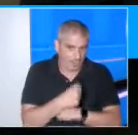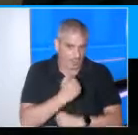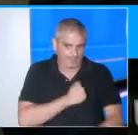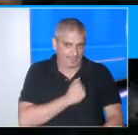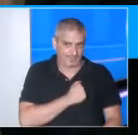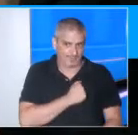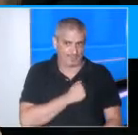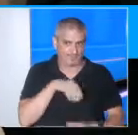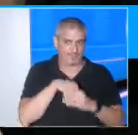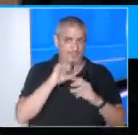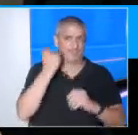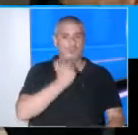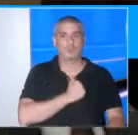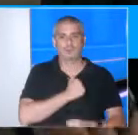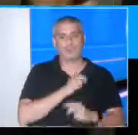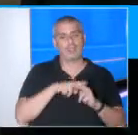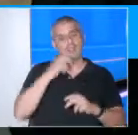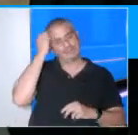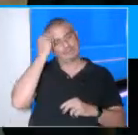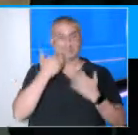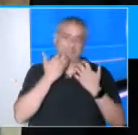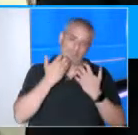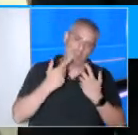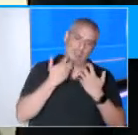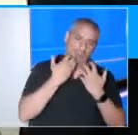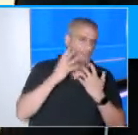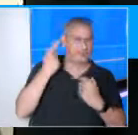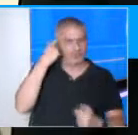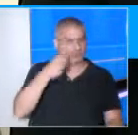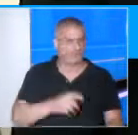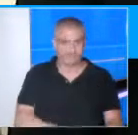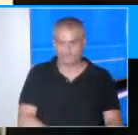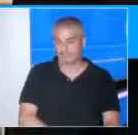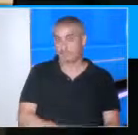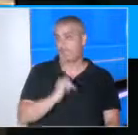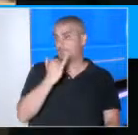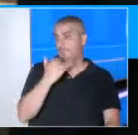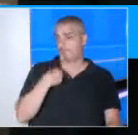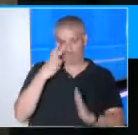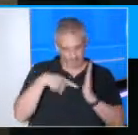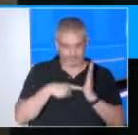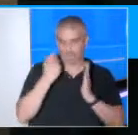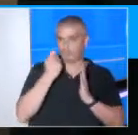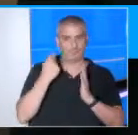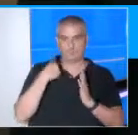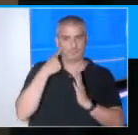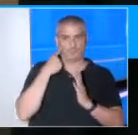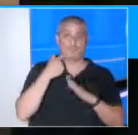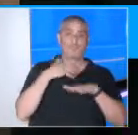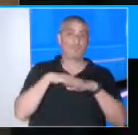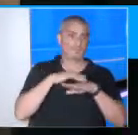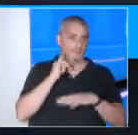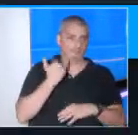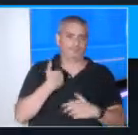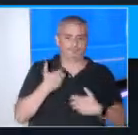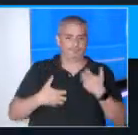דתי בקרב הציונות הדתית, אחר כך חזר בו, הסביר, תיאר, מה חשבת על זה? כן, אז כשקראתי את זה בשבת, עוד לא שמעתי את ההתנצלות,